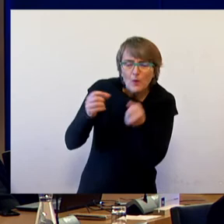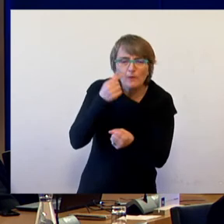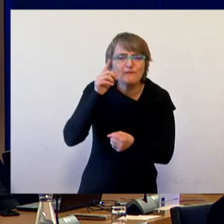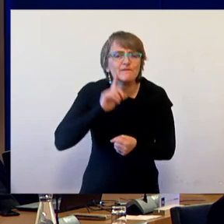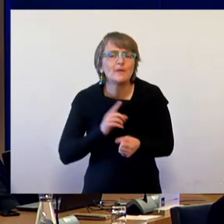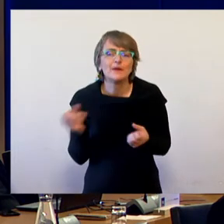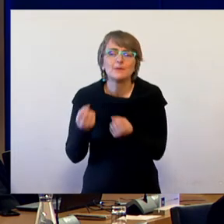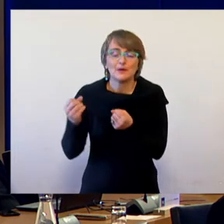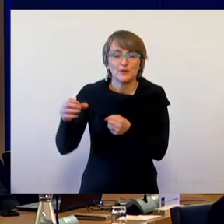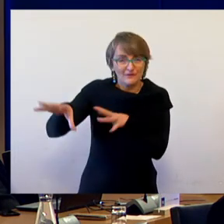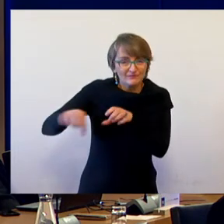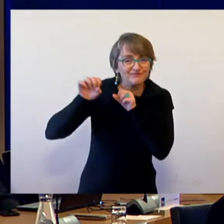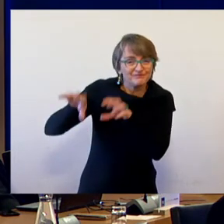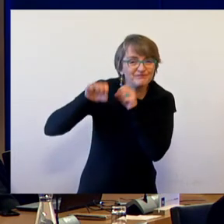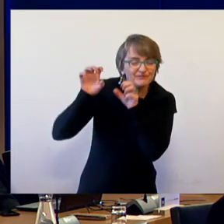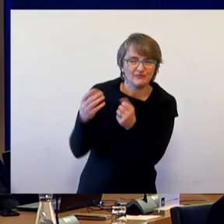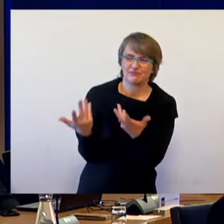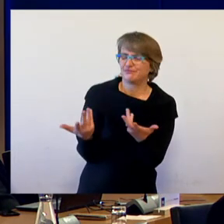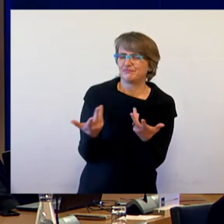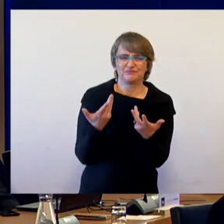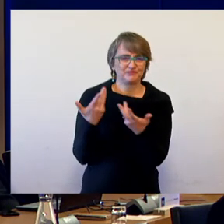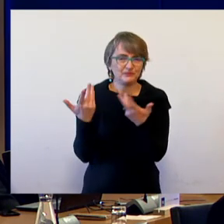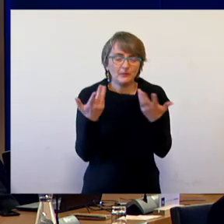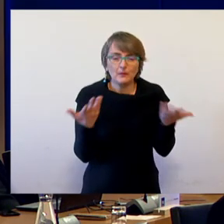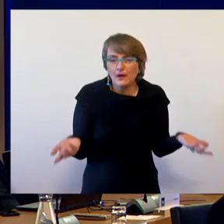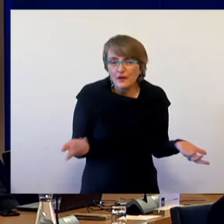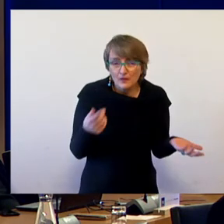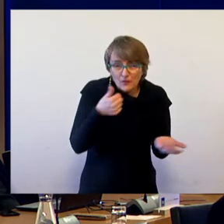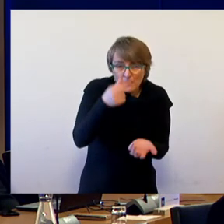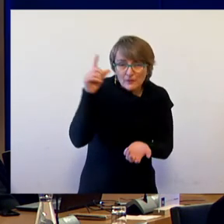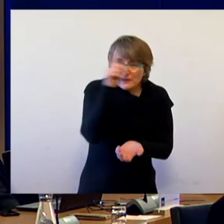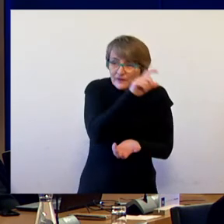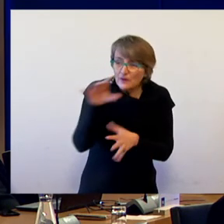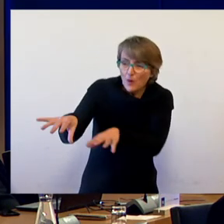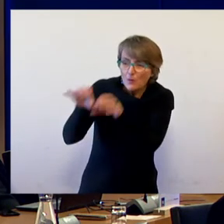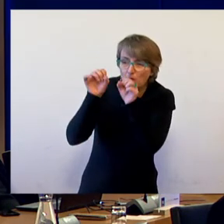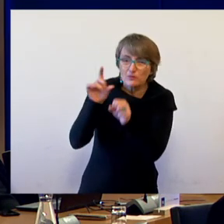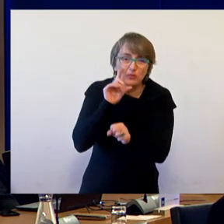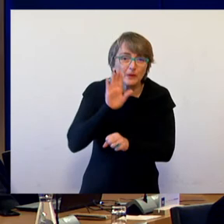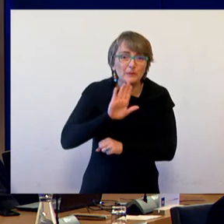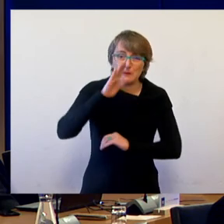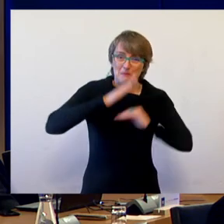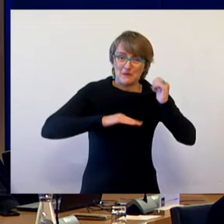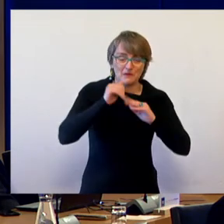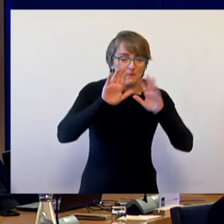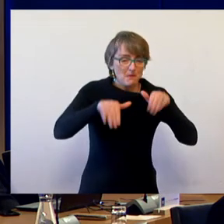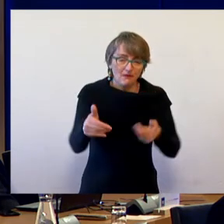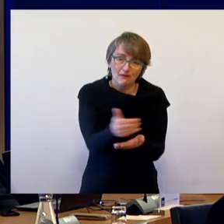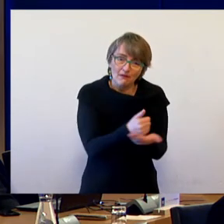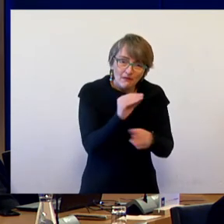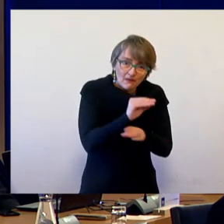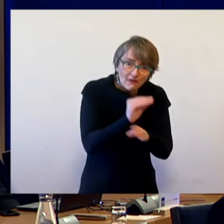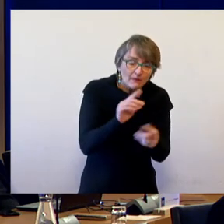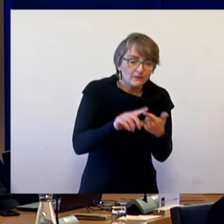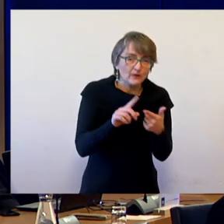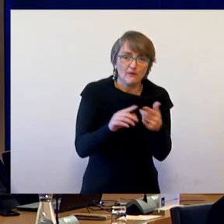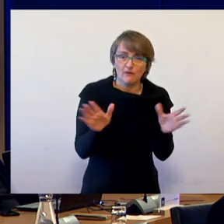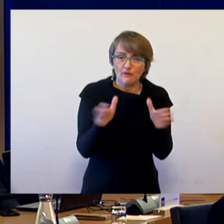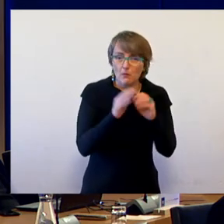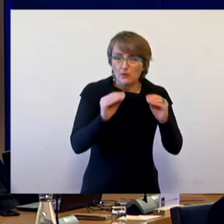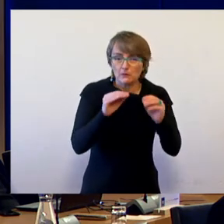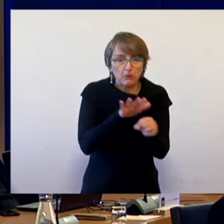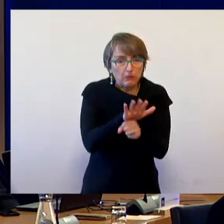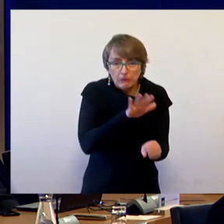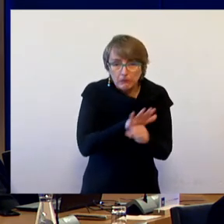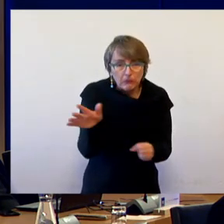Mais est-ce qu'on peut s'étonner que vous ayez des difficultés à recruter quand on est sur des métiers mal payés, sous-formés et